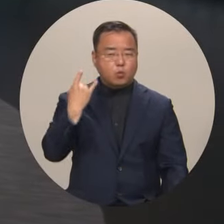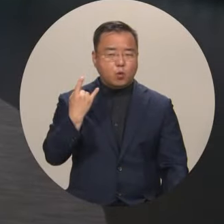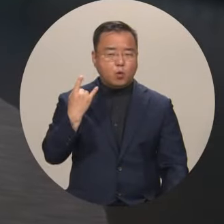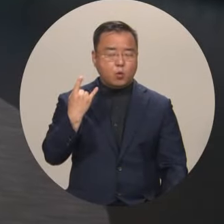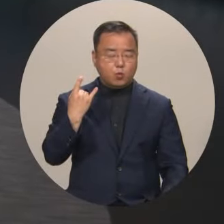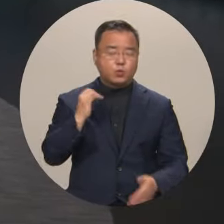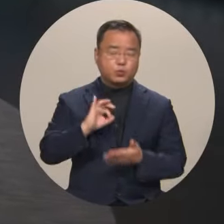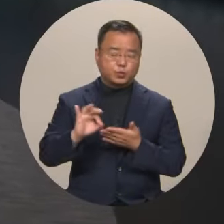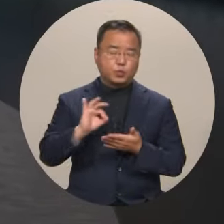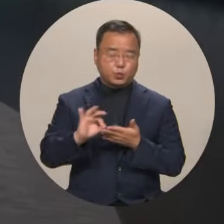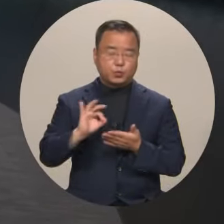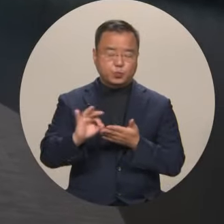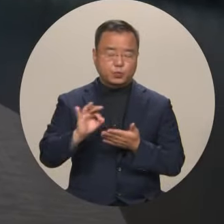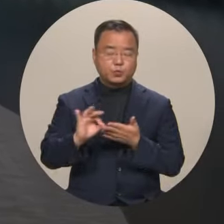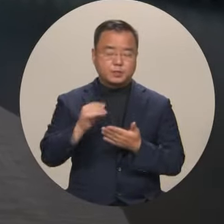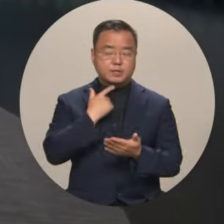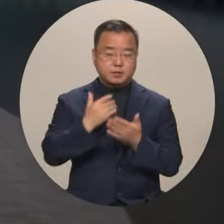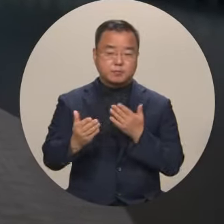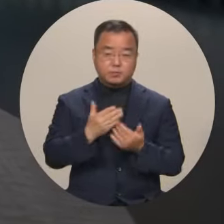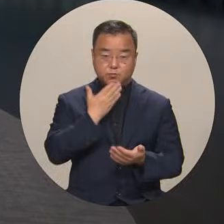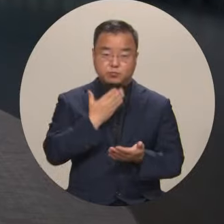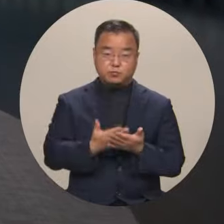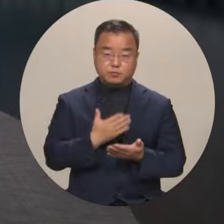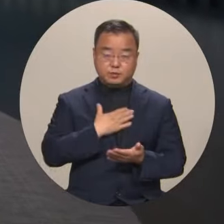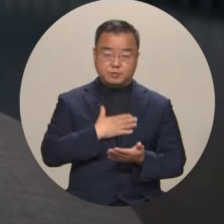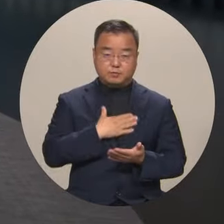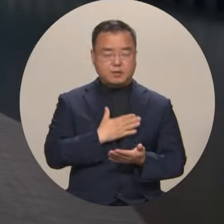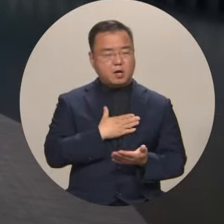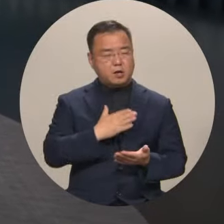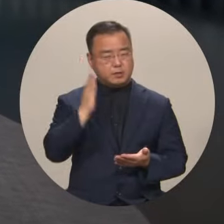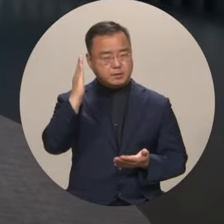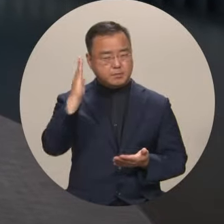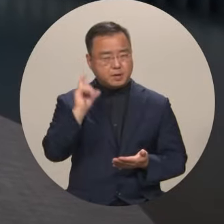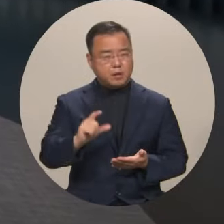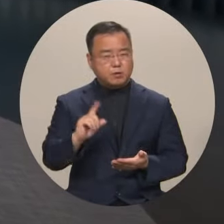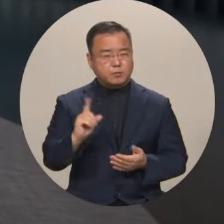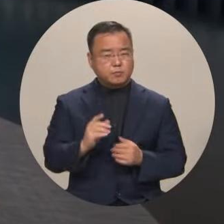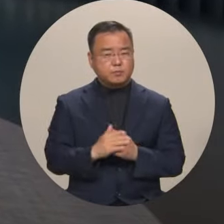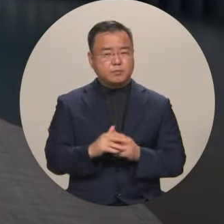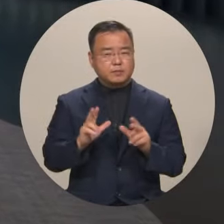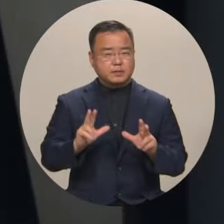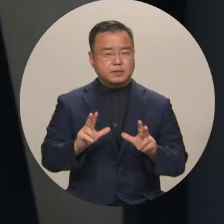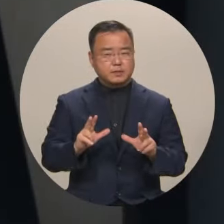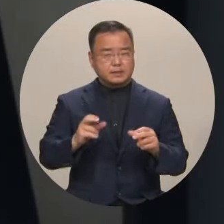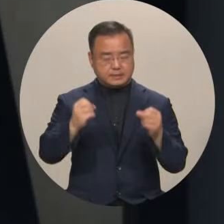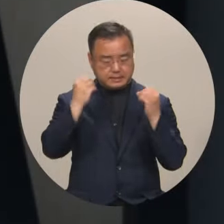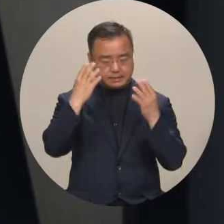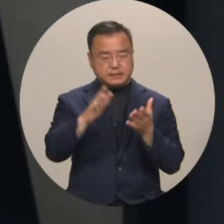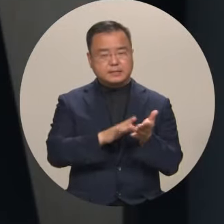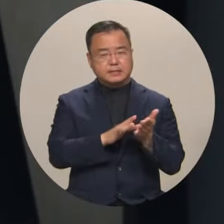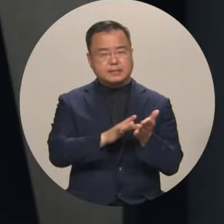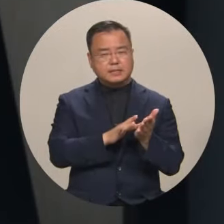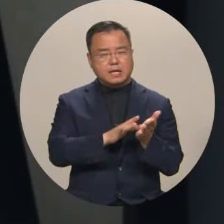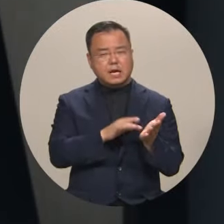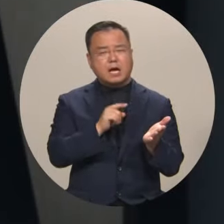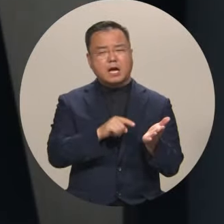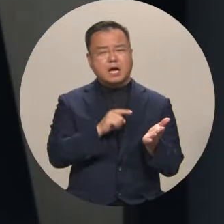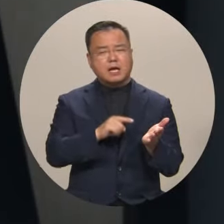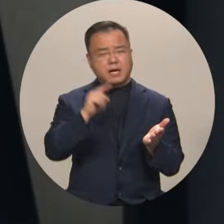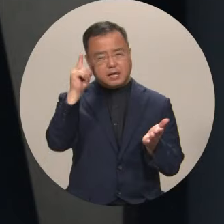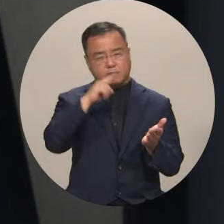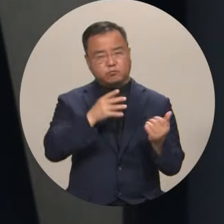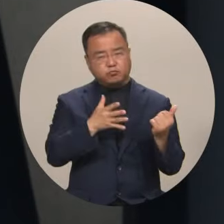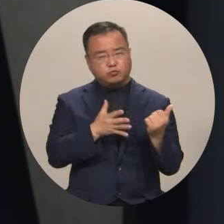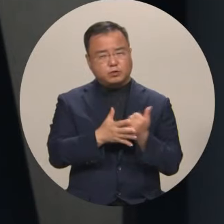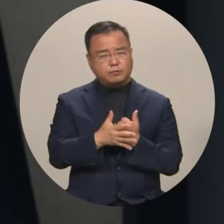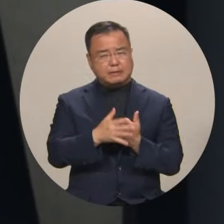있도록 해야 된다라는 말씀을 주셨습니다네 그래서 이제 그때 제가 강조하는 부분이 이게 지금 신약인 그 부작용에 대한 연구는 아직